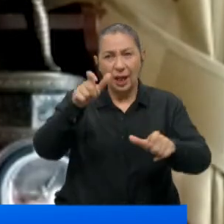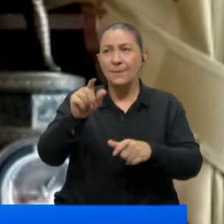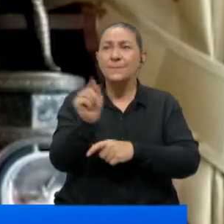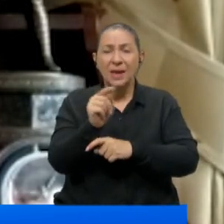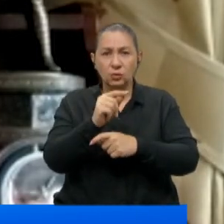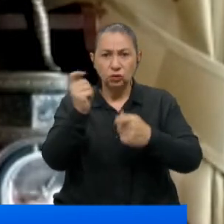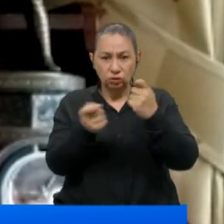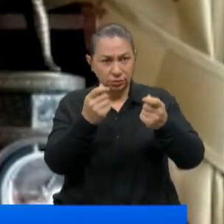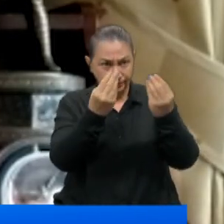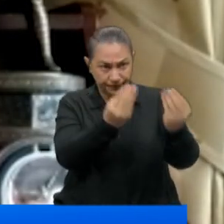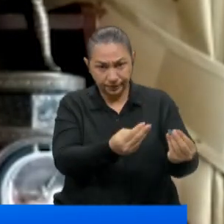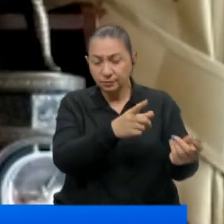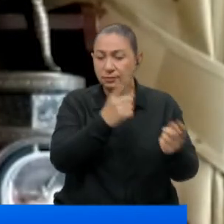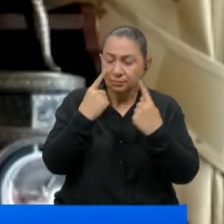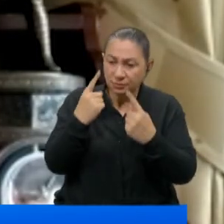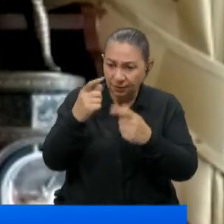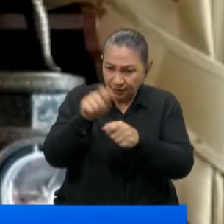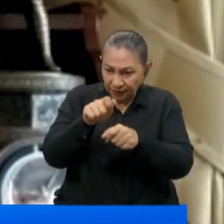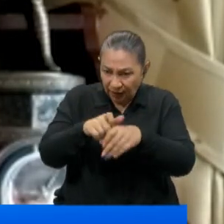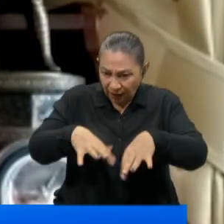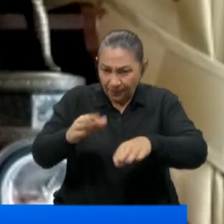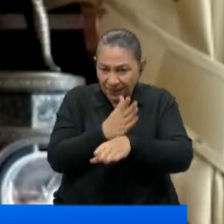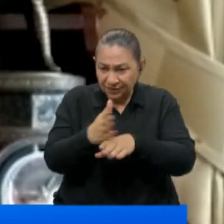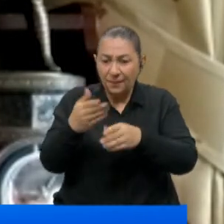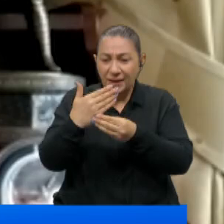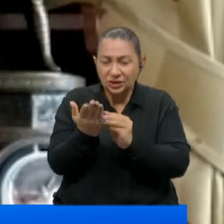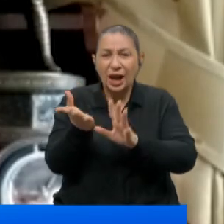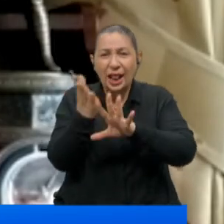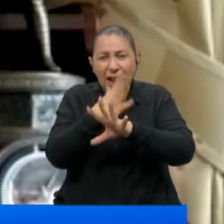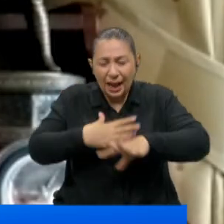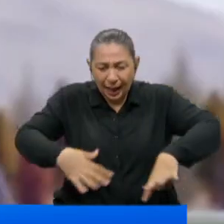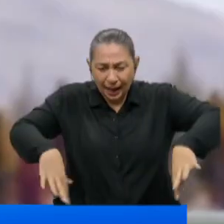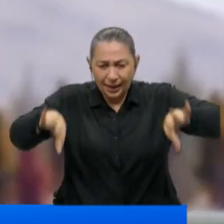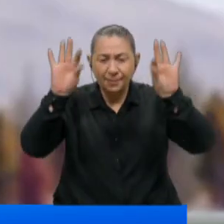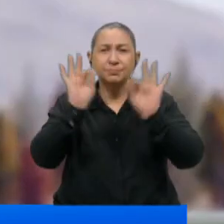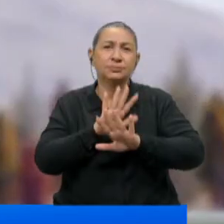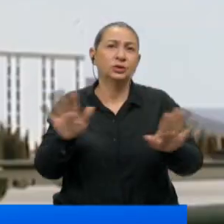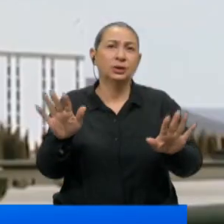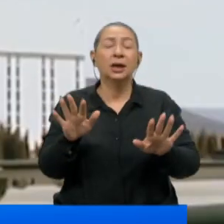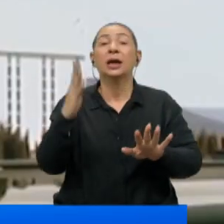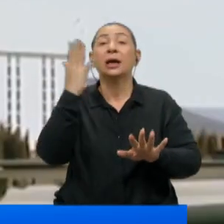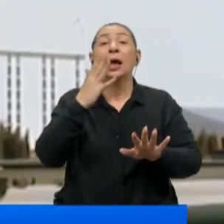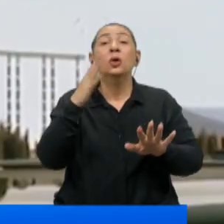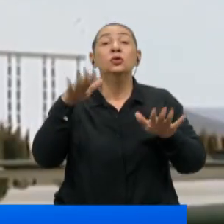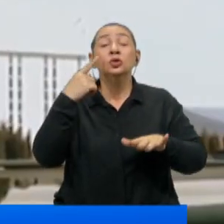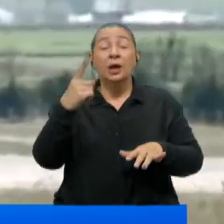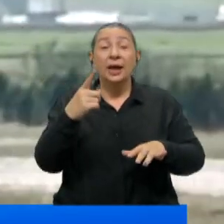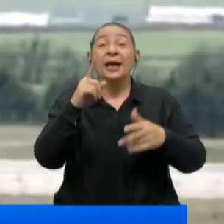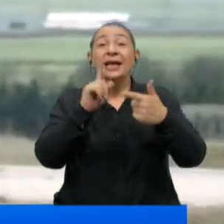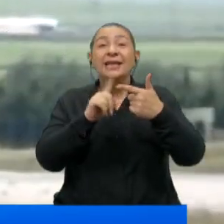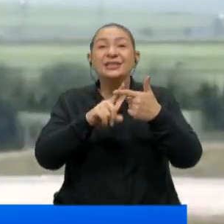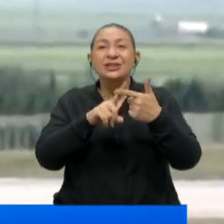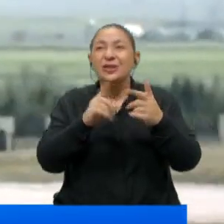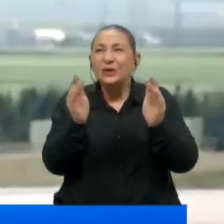memur olarak görevlendirilecek. En kısa zamanda malzemesi, parçası bakımı yapılacak. Karakuş'a göre ikinci çözümde küçük gövdeli